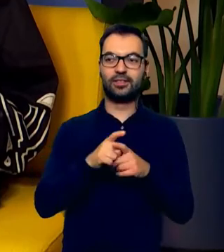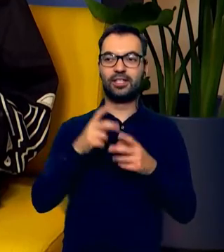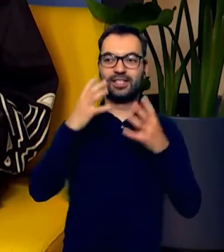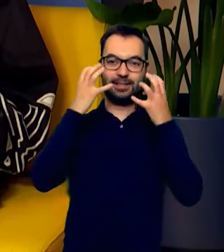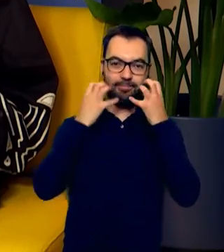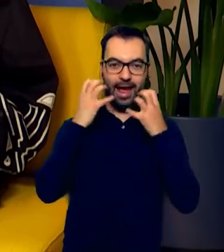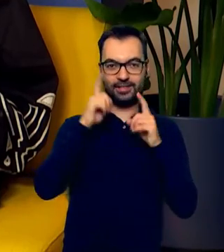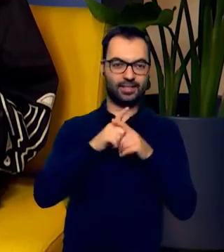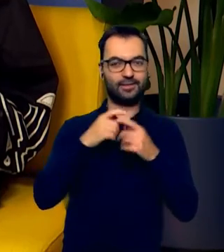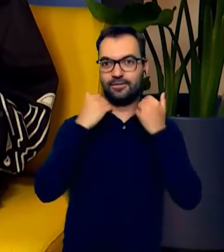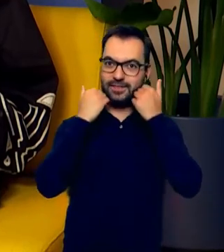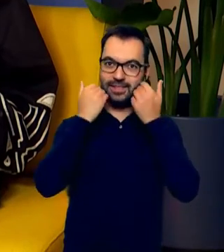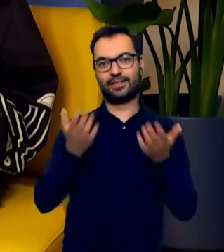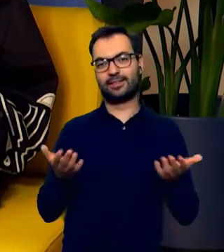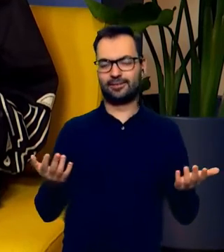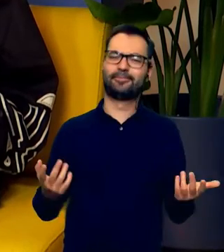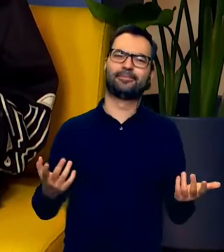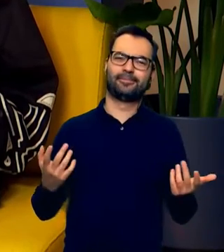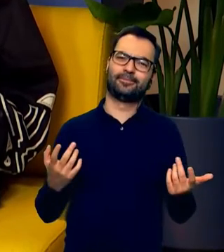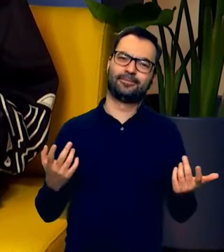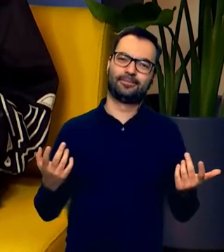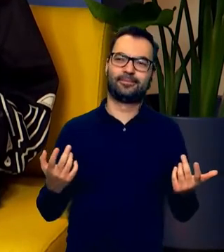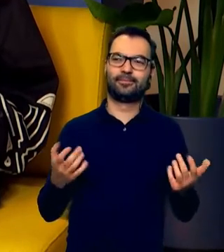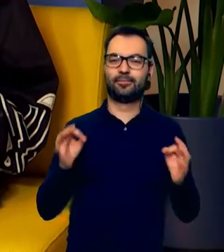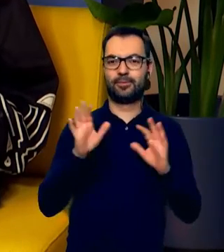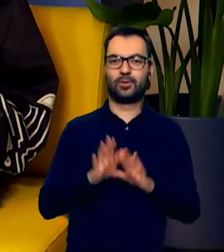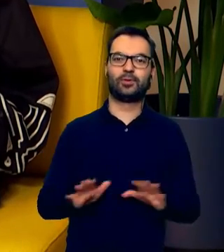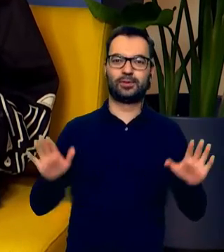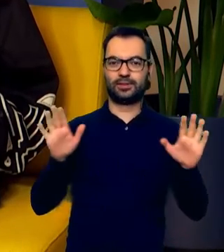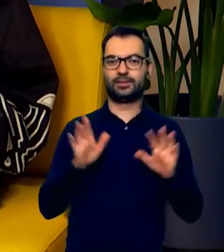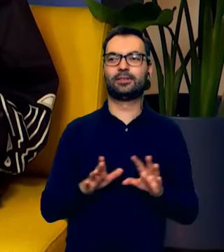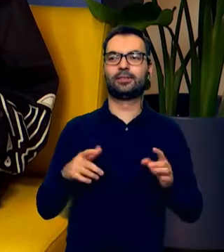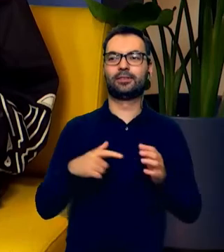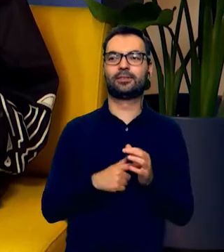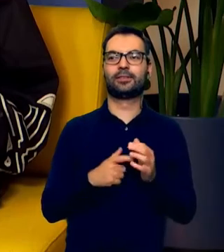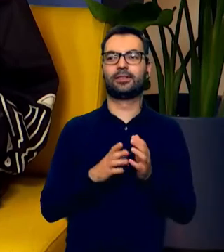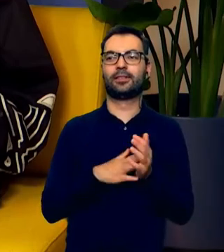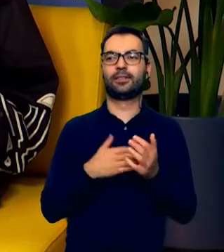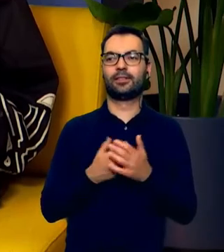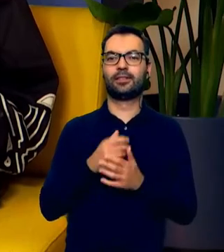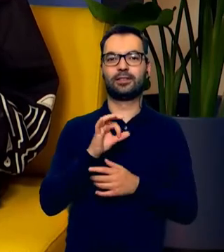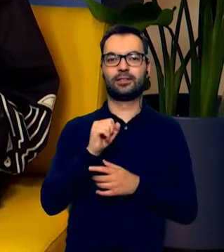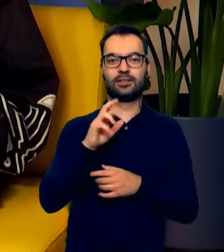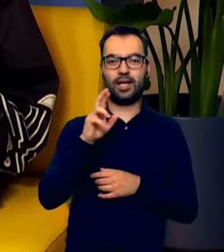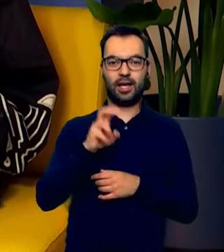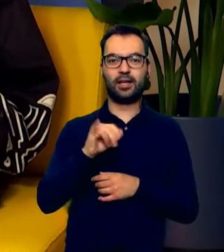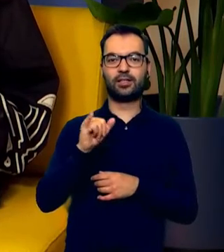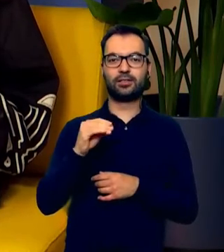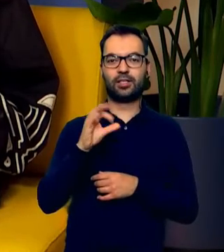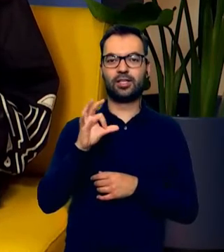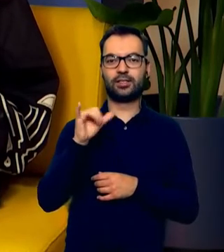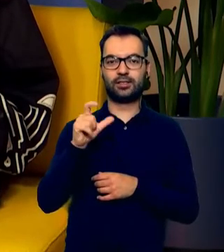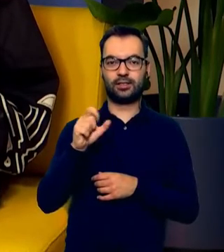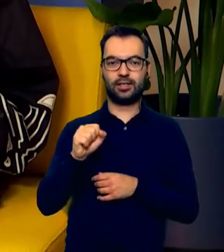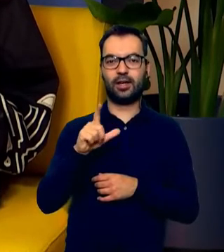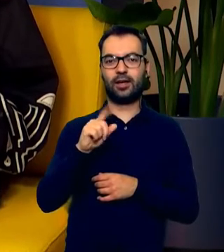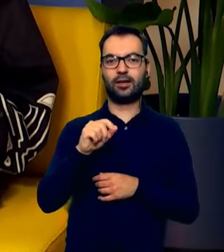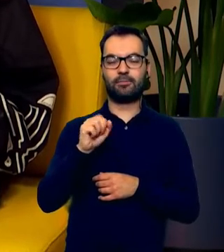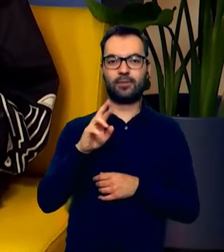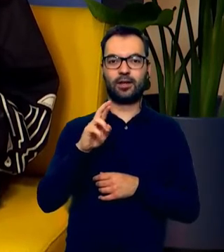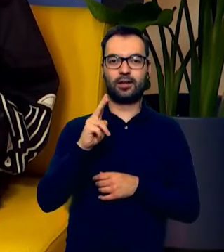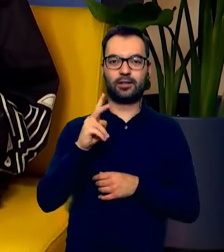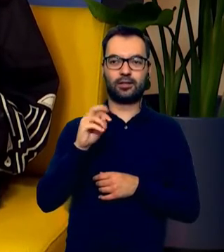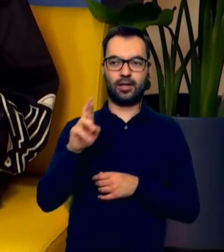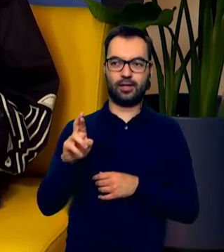mieć zmarszczki, wiesz. No, tak. Rany boskie, no to ta afera związana z Sarą Jessica Parker, no to było, wiesz,